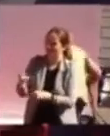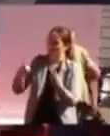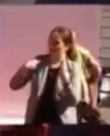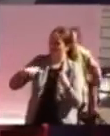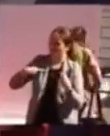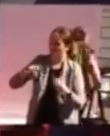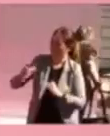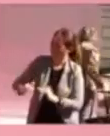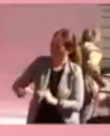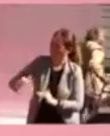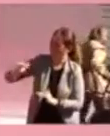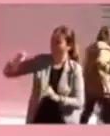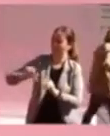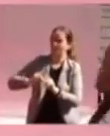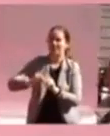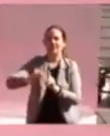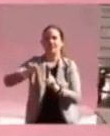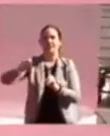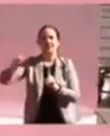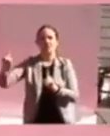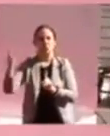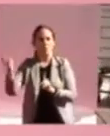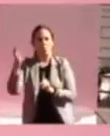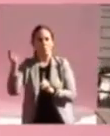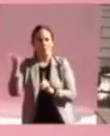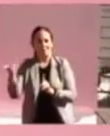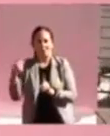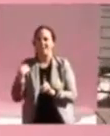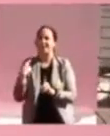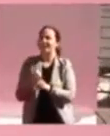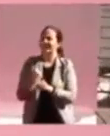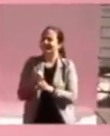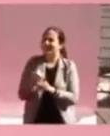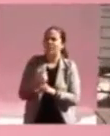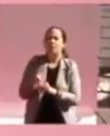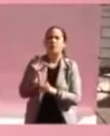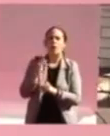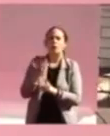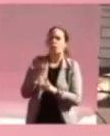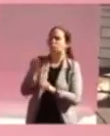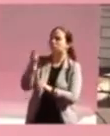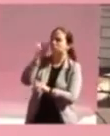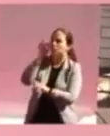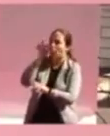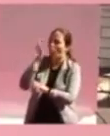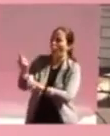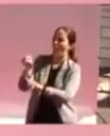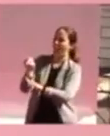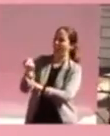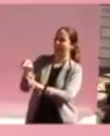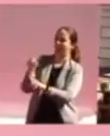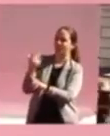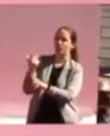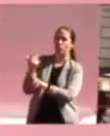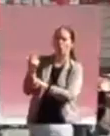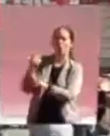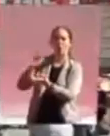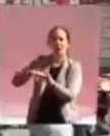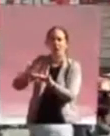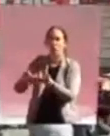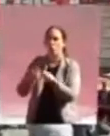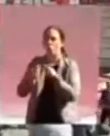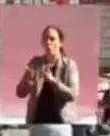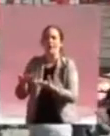esistenza capace di puntare fino in fondo sulle donne e gli uomini della nostra sanità grazie